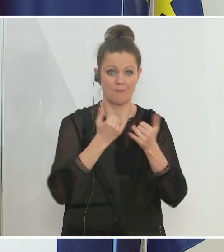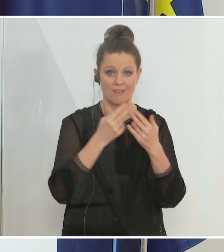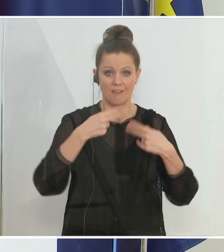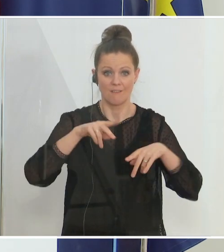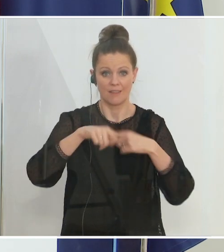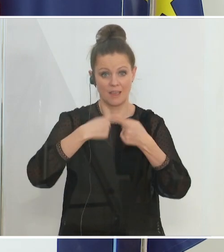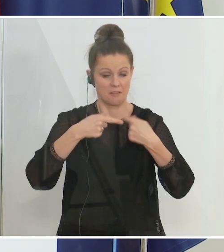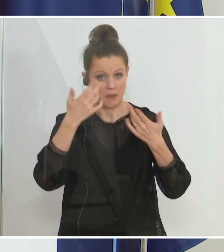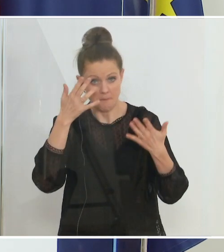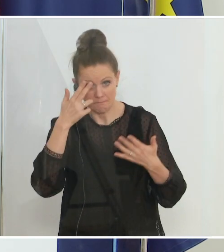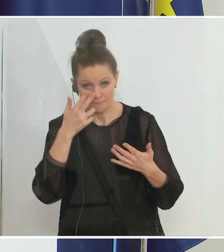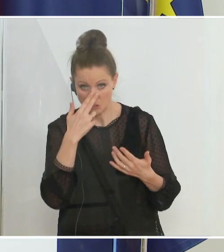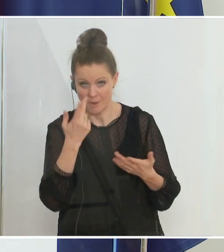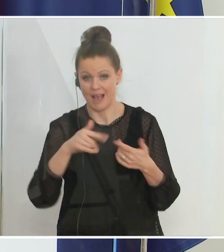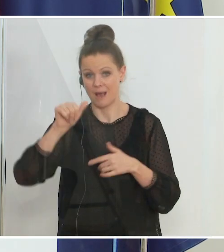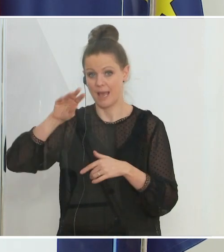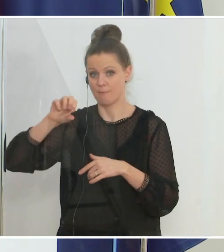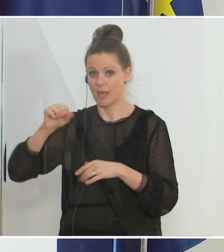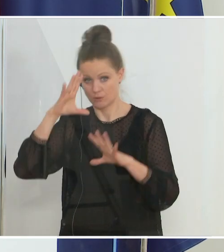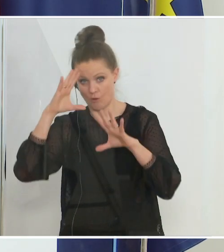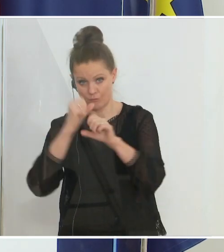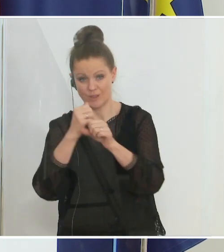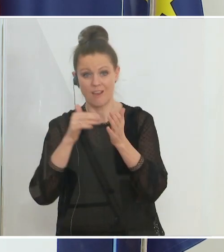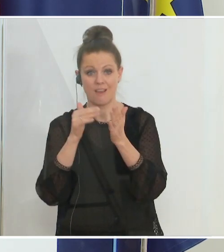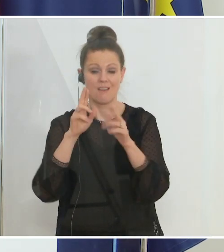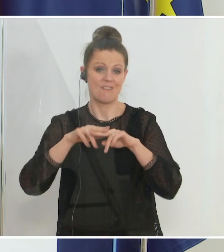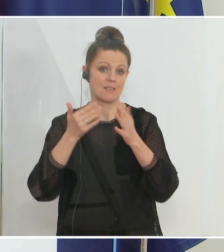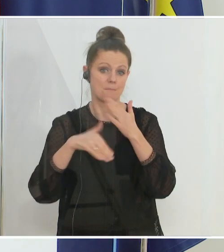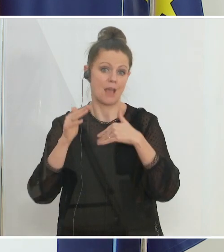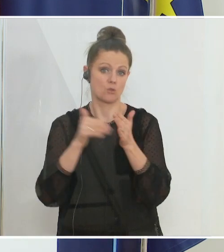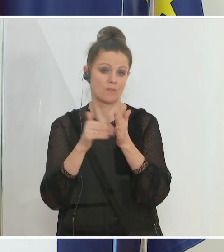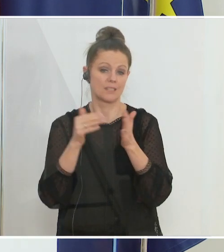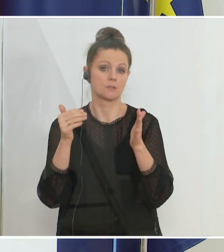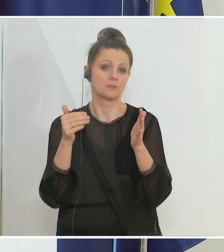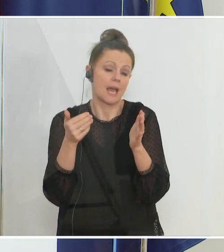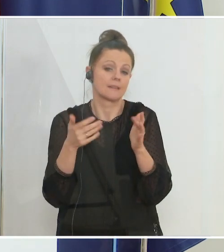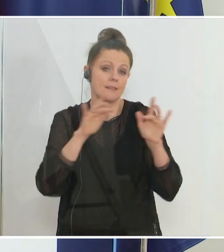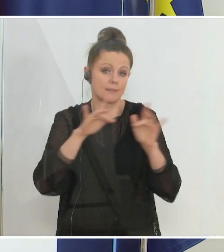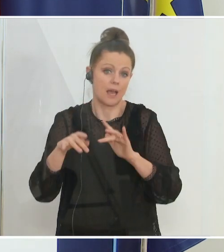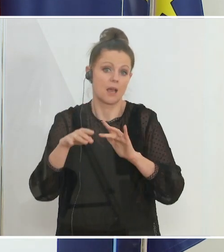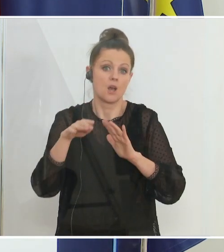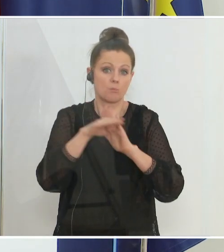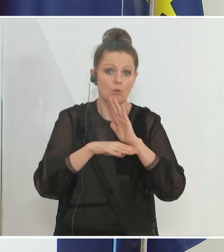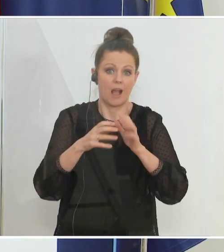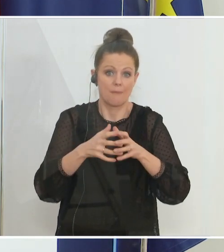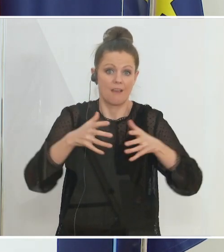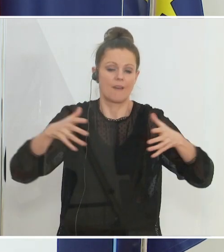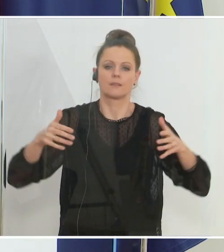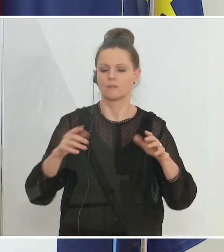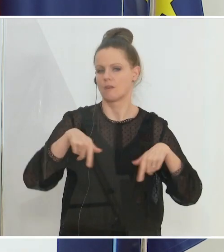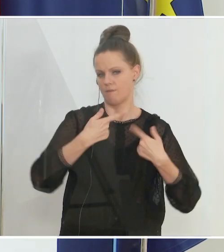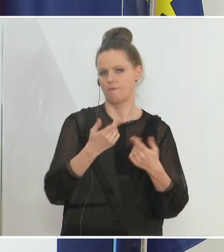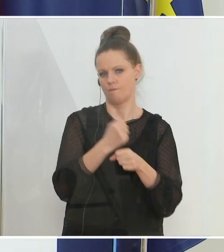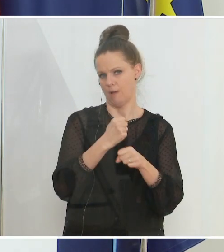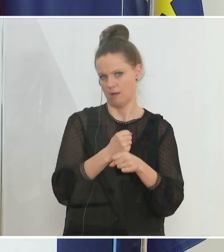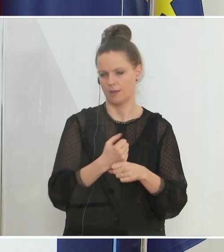weiterentwickelt, aber das AMS hat das alles im Blick und wenn es weitere Notwendigkeiten gibt, diese Programme auszubauen, machen wir das. Sie haben völlig recht, die psychische